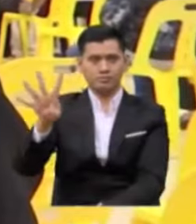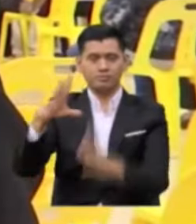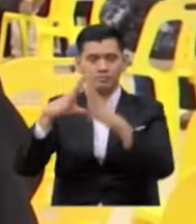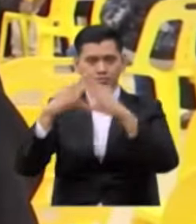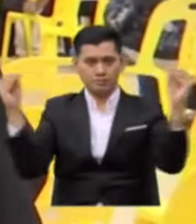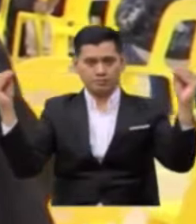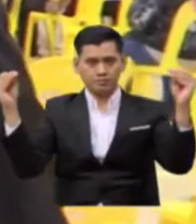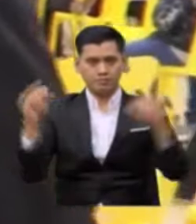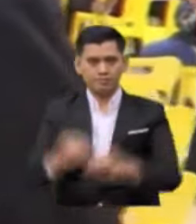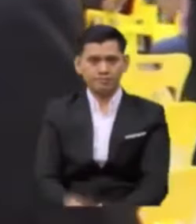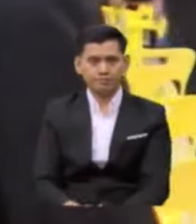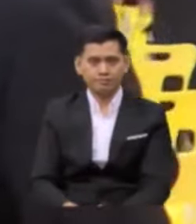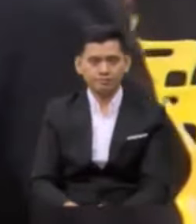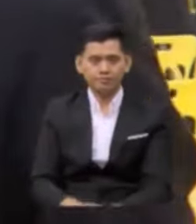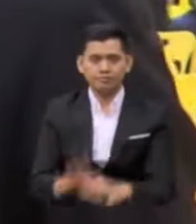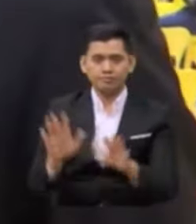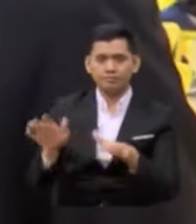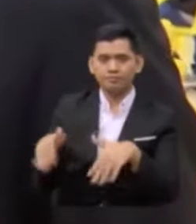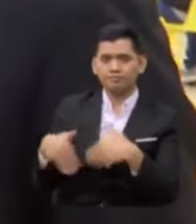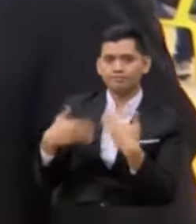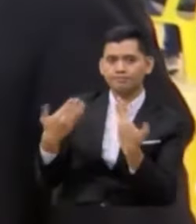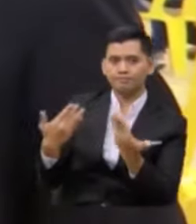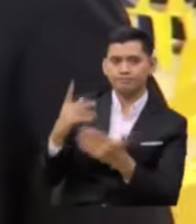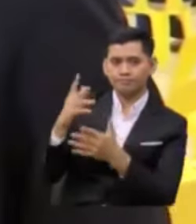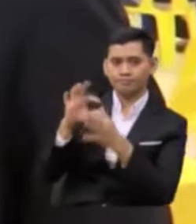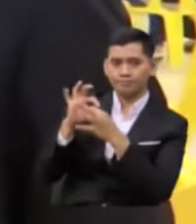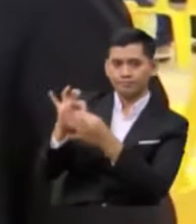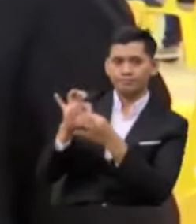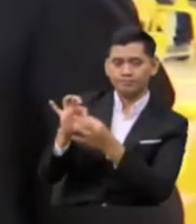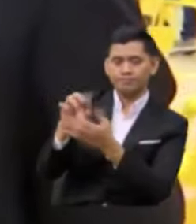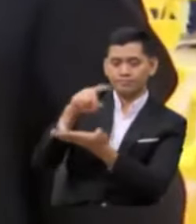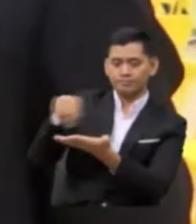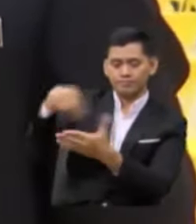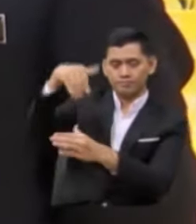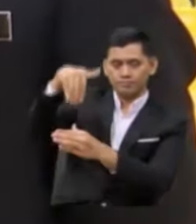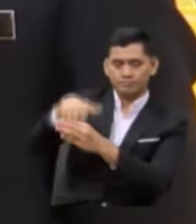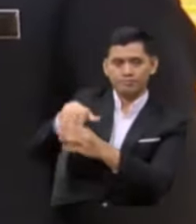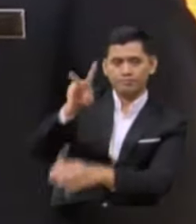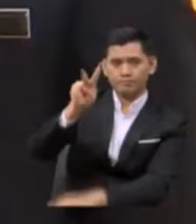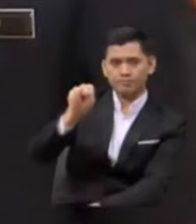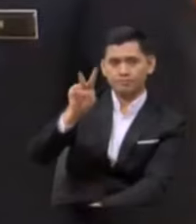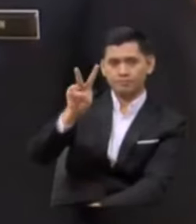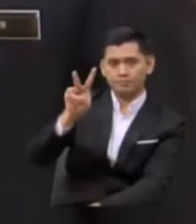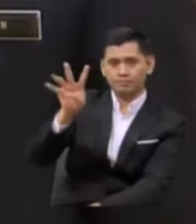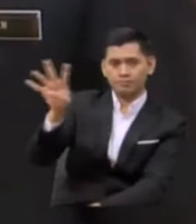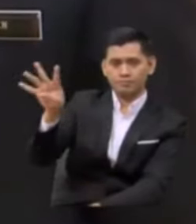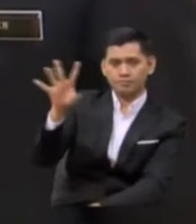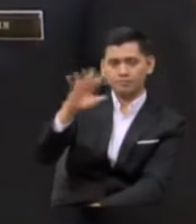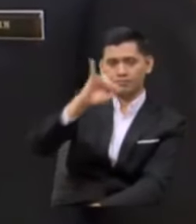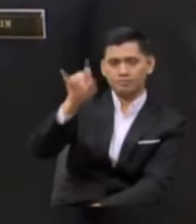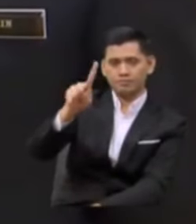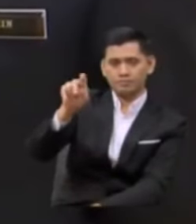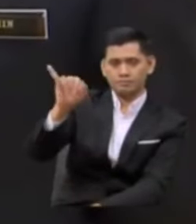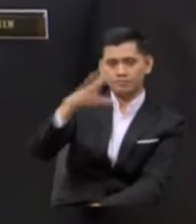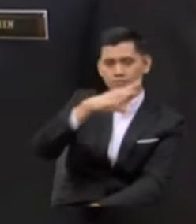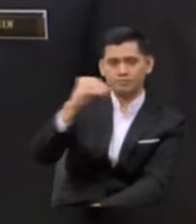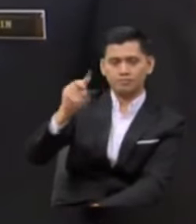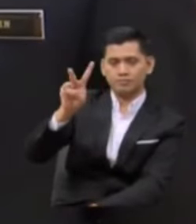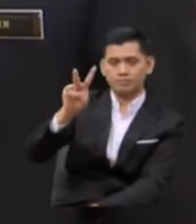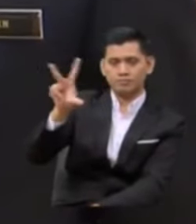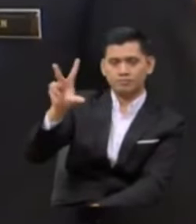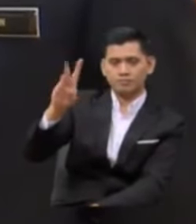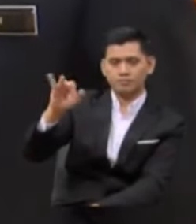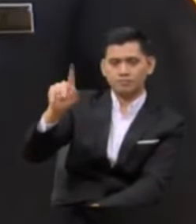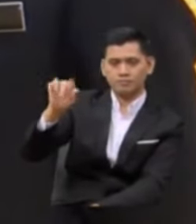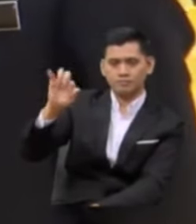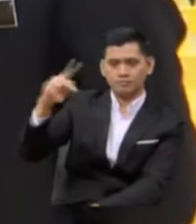selesai. Tuan, jadi bagaimana dengan kerjasama pengundi-pengundi di N24 Jenneri dengan N23 Belantik